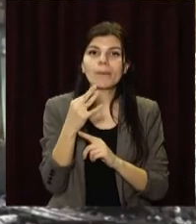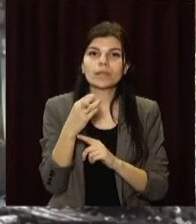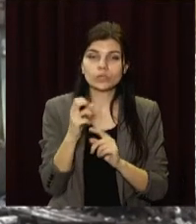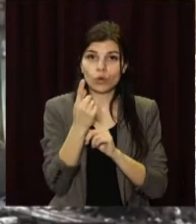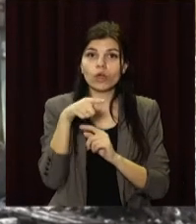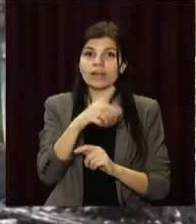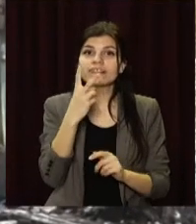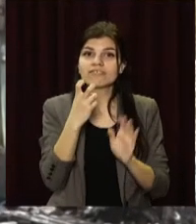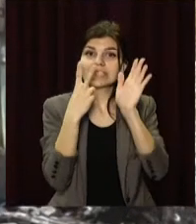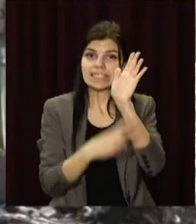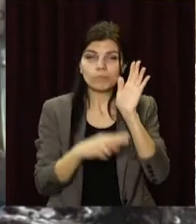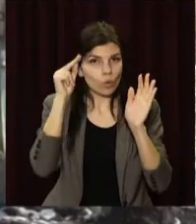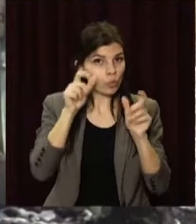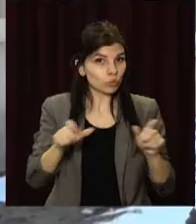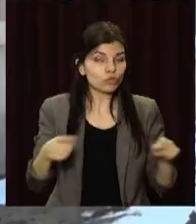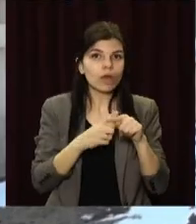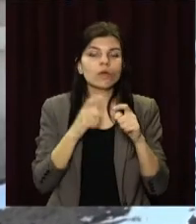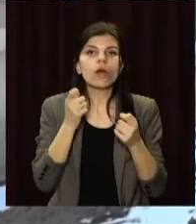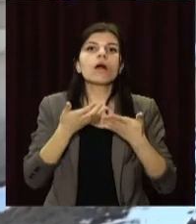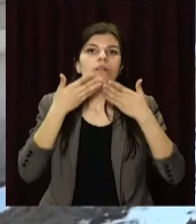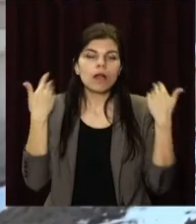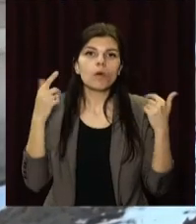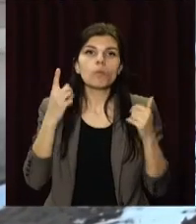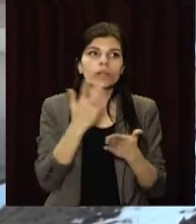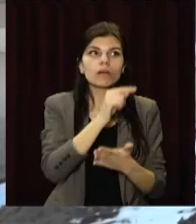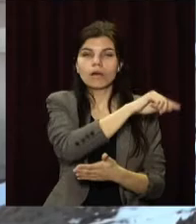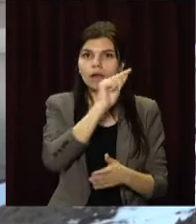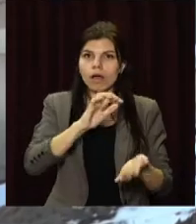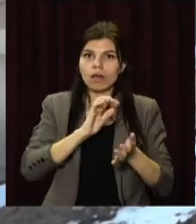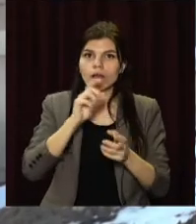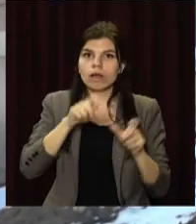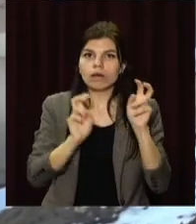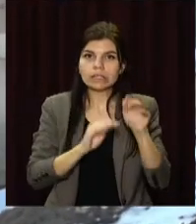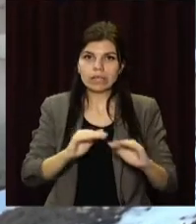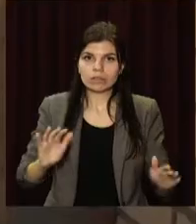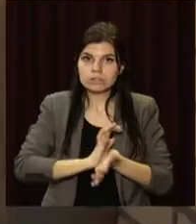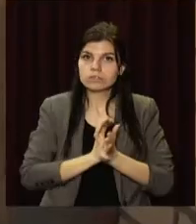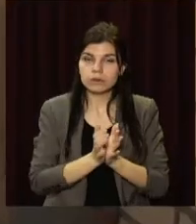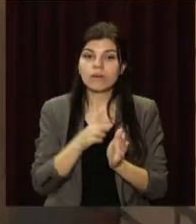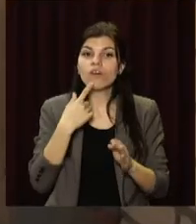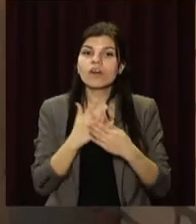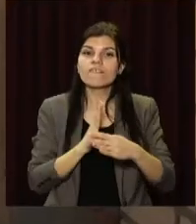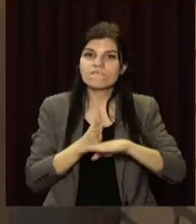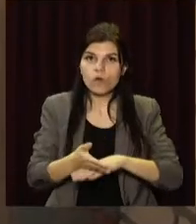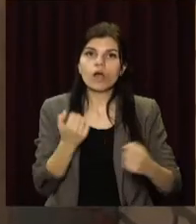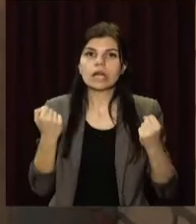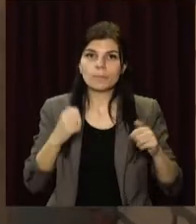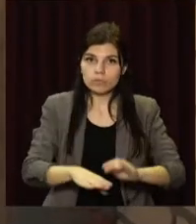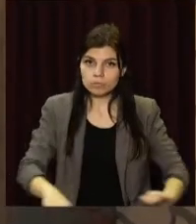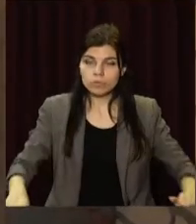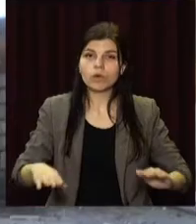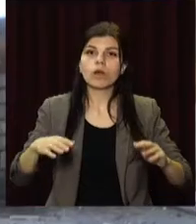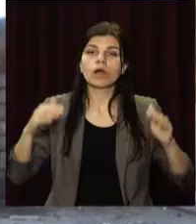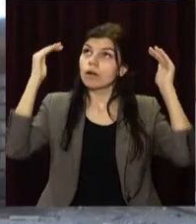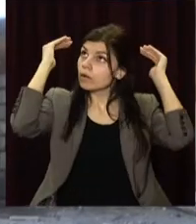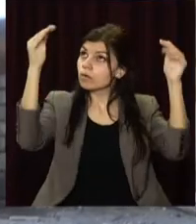навчатиметься 270 учнів. Це розвантажить основний корпус, каже директорка. Капремонт у розпалі. Тут зробили вхід, зміцнили фундамент, замінили